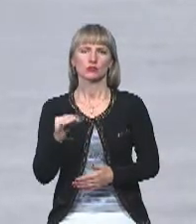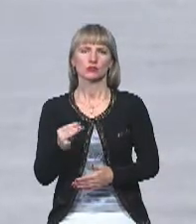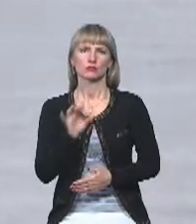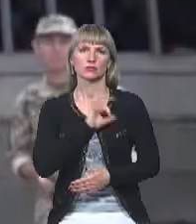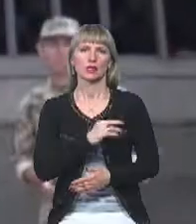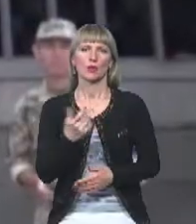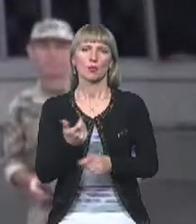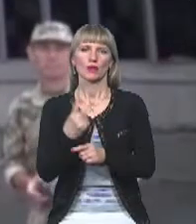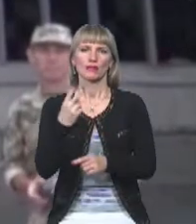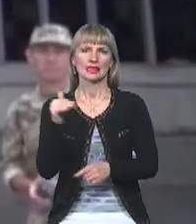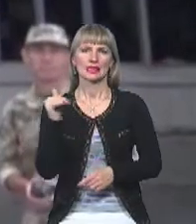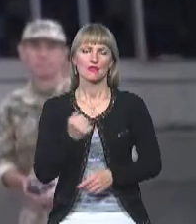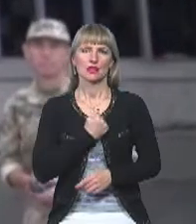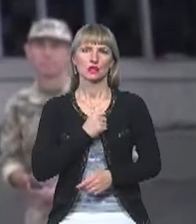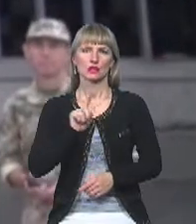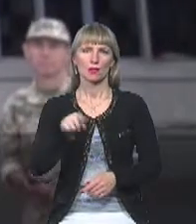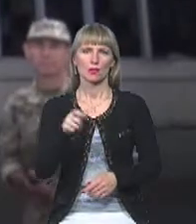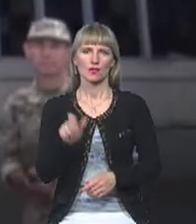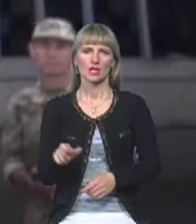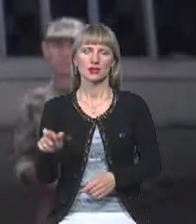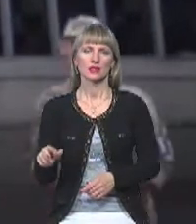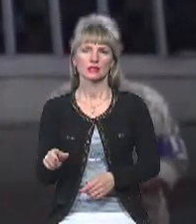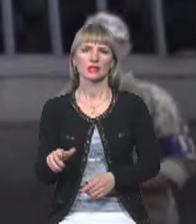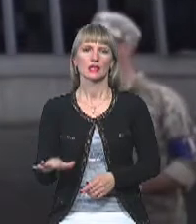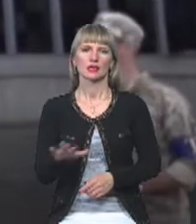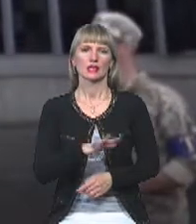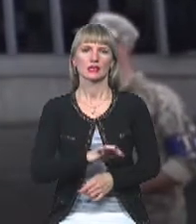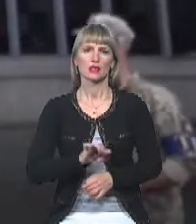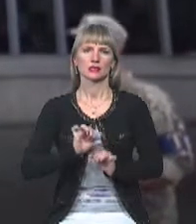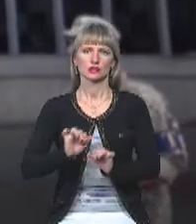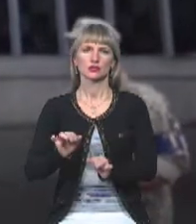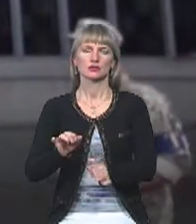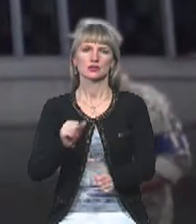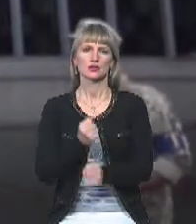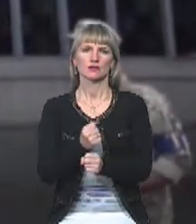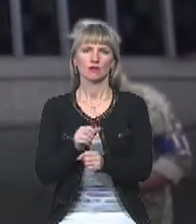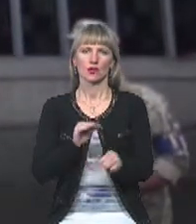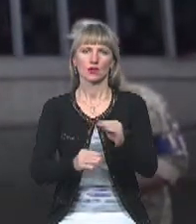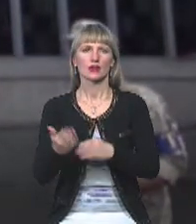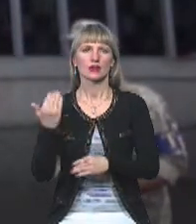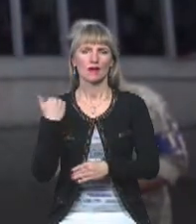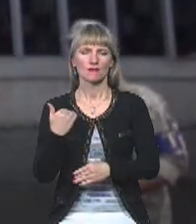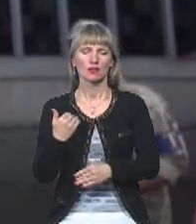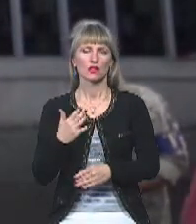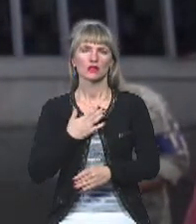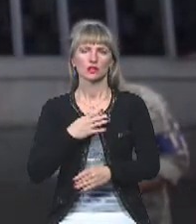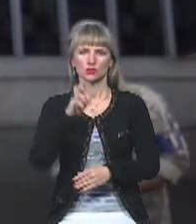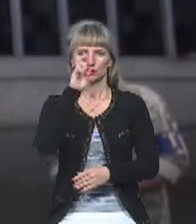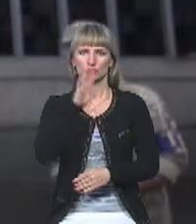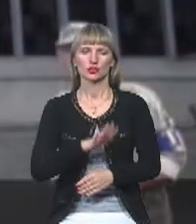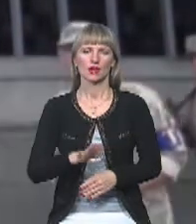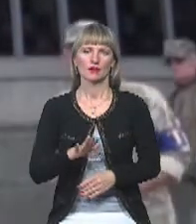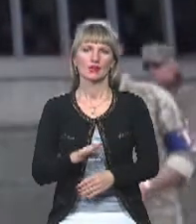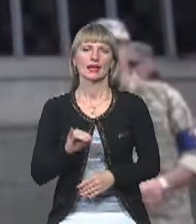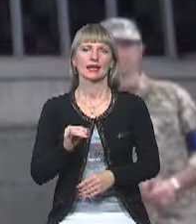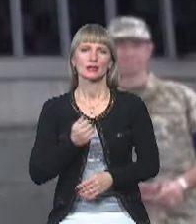2000 військовозобов'язаних. Територіальна оборона взагалі створена давно, відповідно до керівних документів нашої держави.